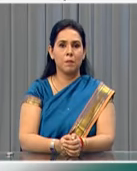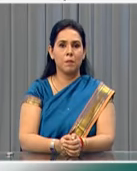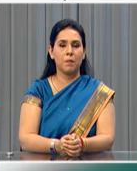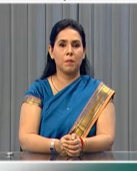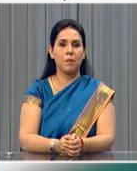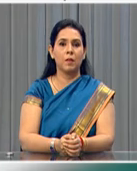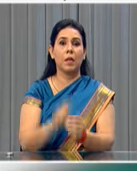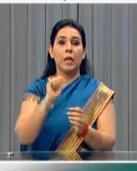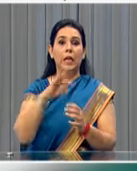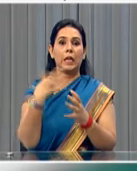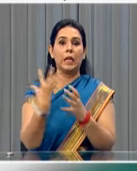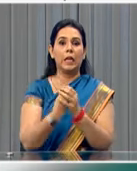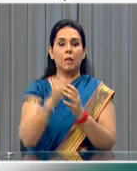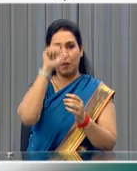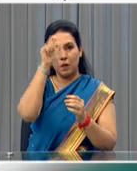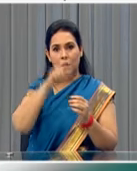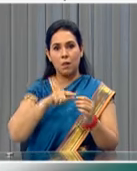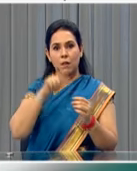टीम इंडिया